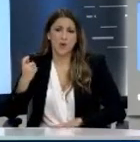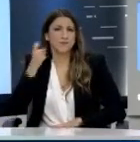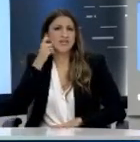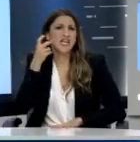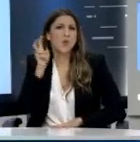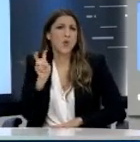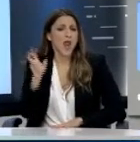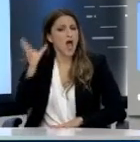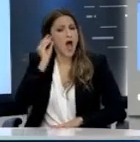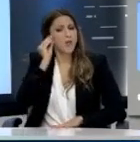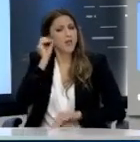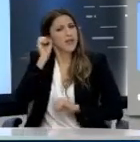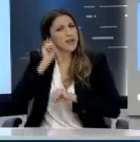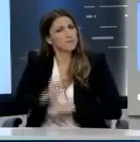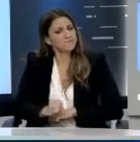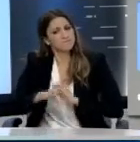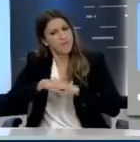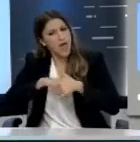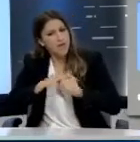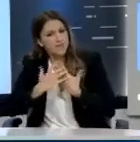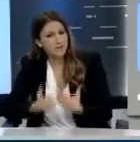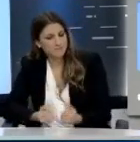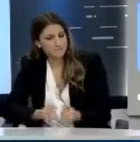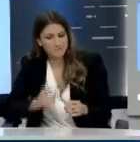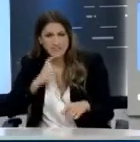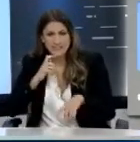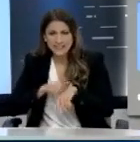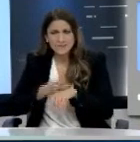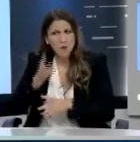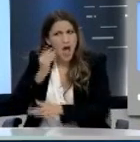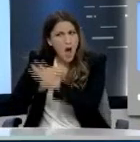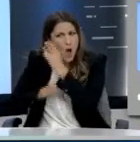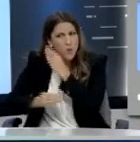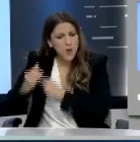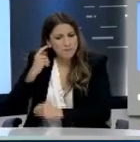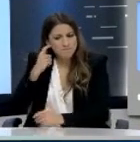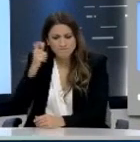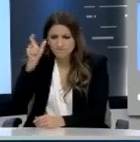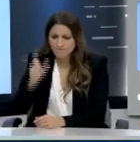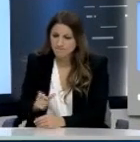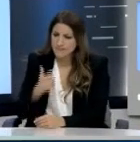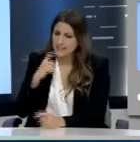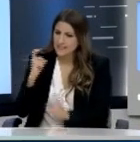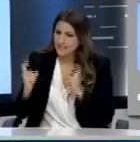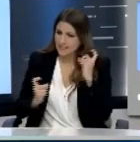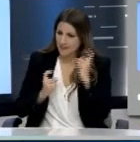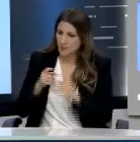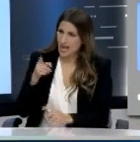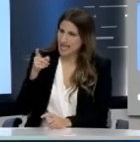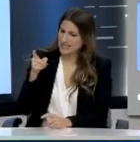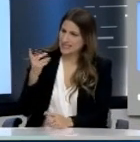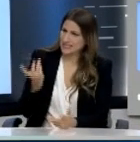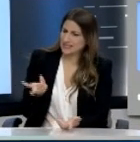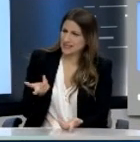αλλά καθώς τον παρακολουθούσα, σκεφτόμουν, κύριε Χουλιαράκη, εσείς δεν